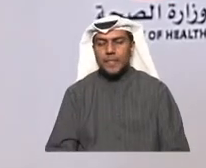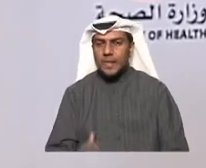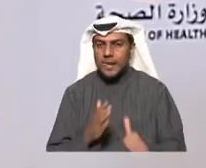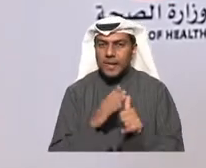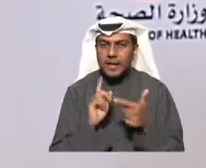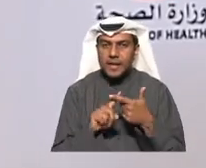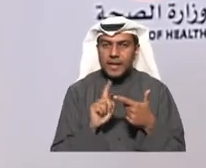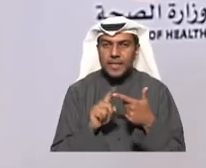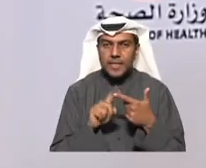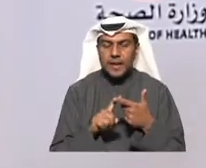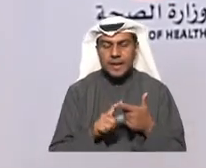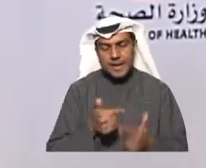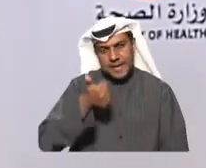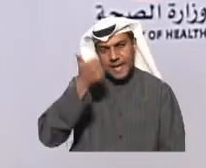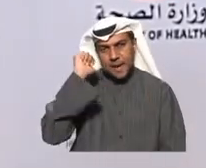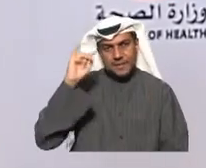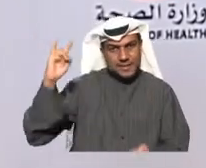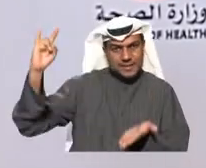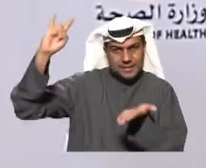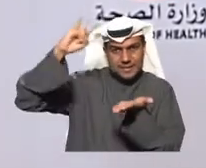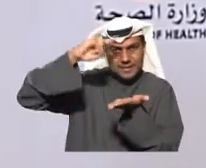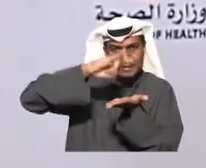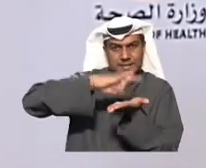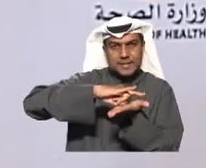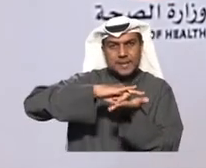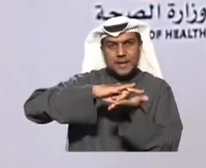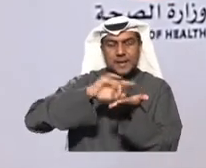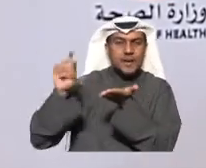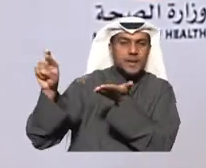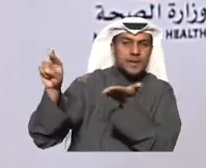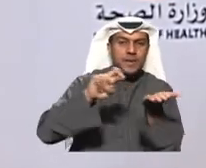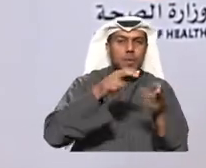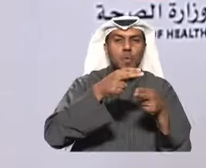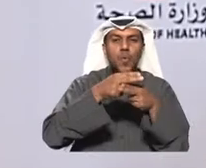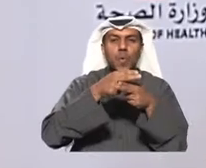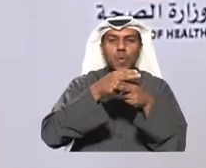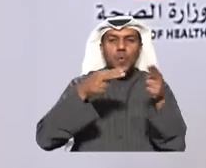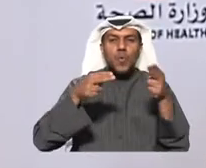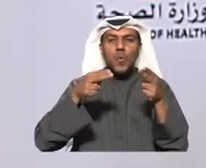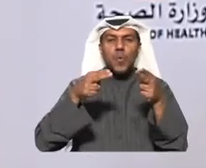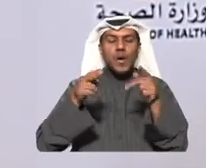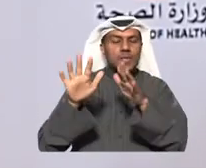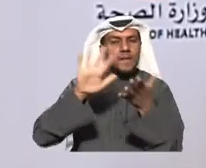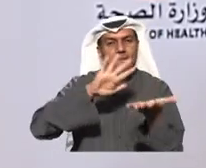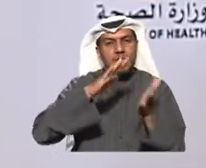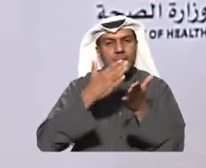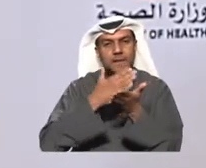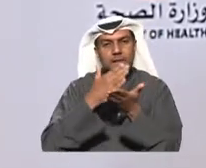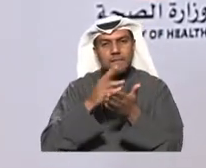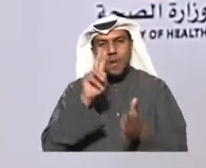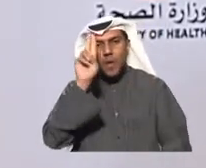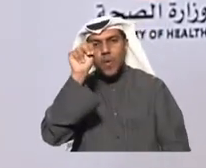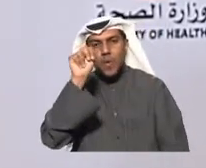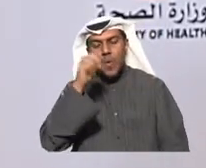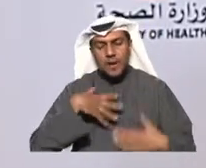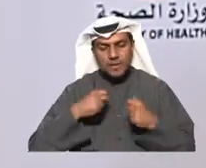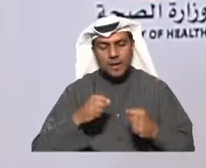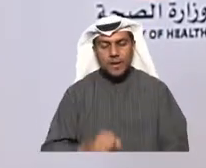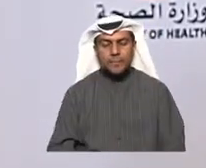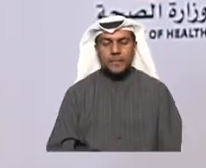زيارة وفد منظمة الصحة العالمية. وبعد ذلك تحدثت الدكتورة بثينة المضف وهي الوكيلة المساعدة لشؤون الصحة